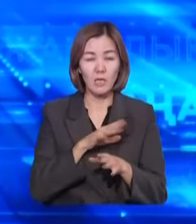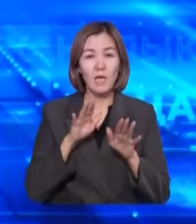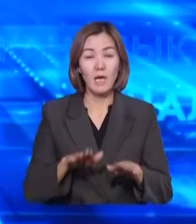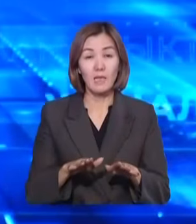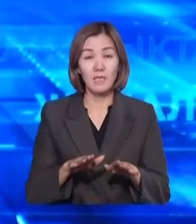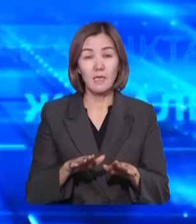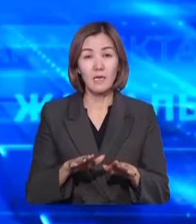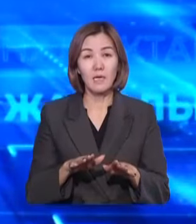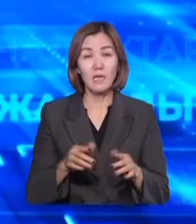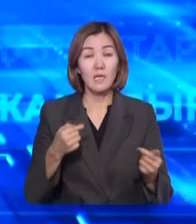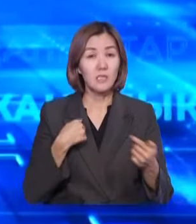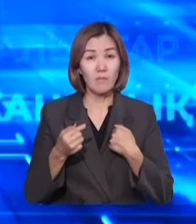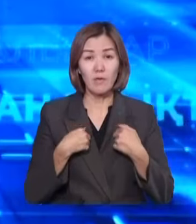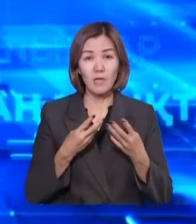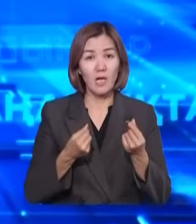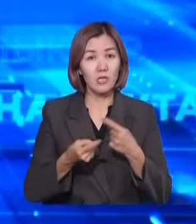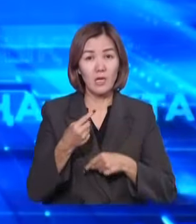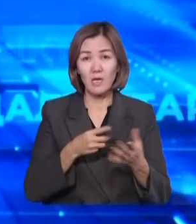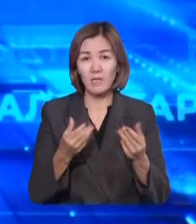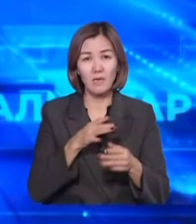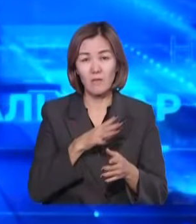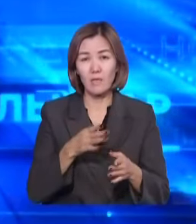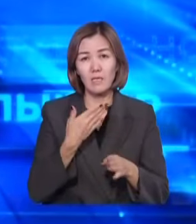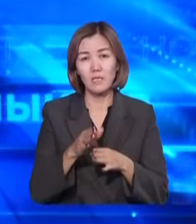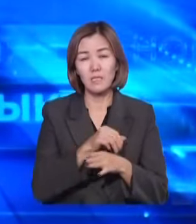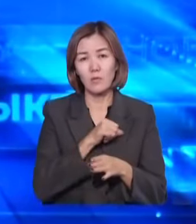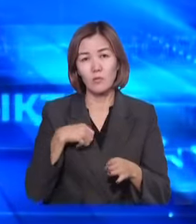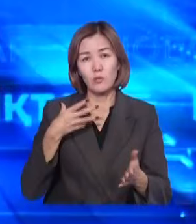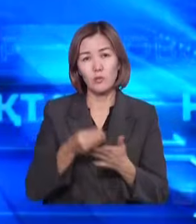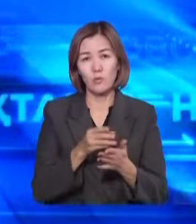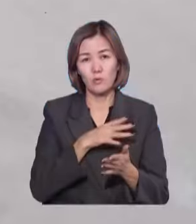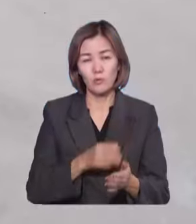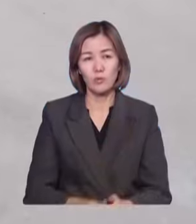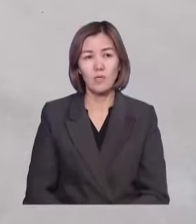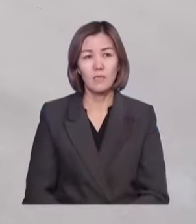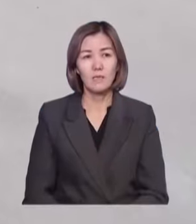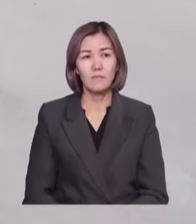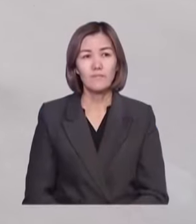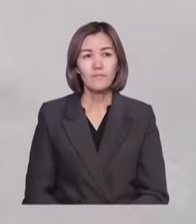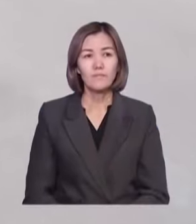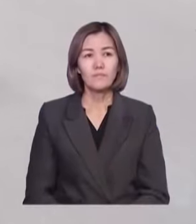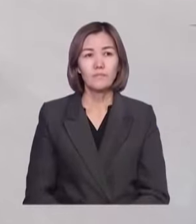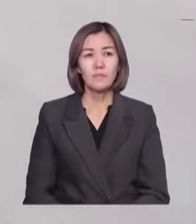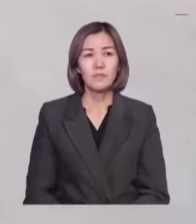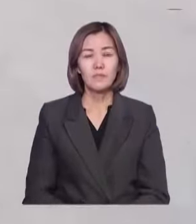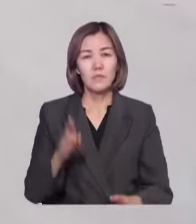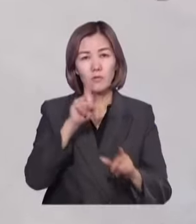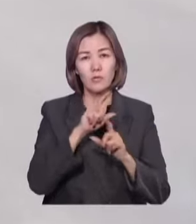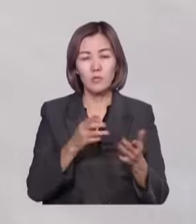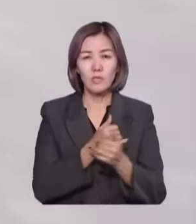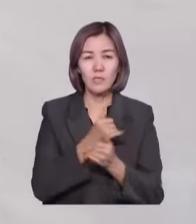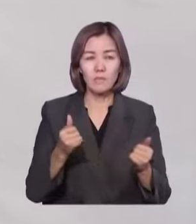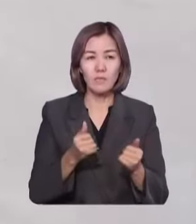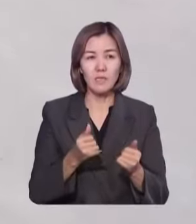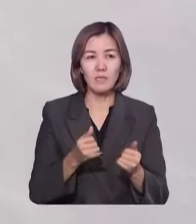Алайда жәбірленушілер ақшаларын қайтара алмай әлек, несиелерін өздері төлеп жүр. Мұхамеджан Қоңқышев құзырлы мекемеде қызмет етіп